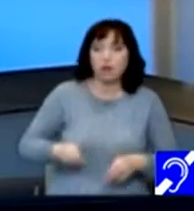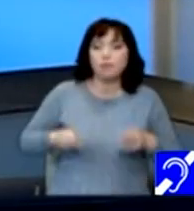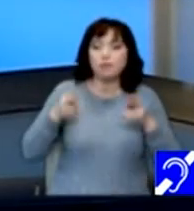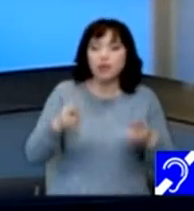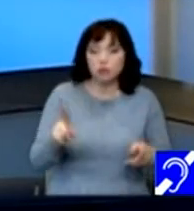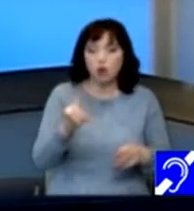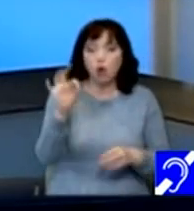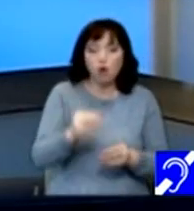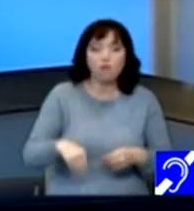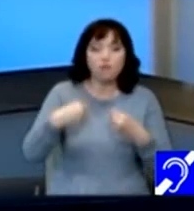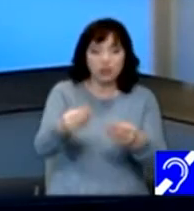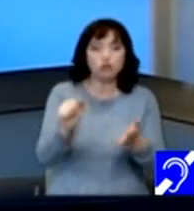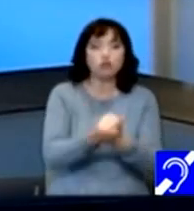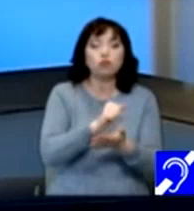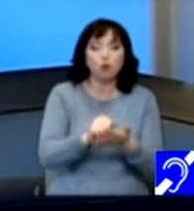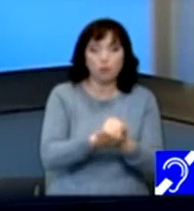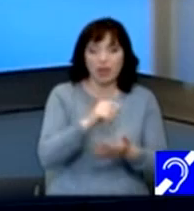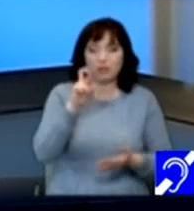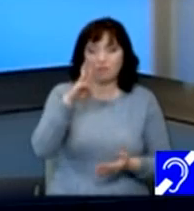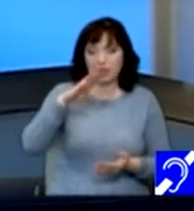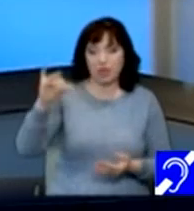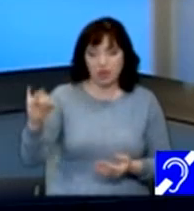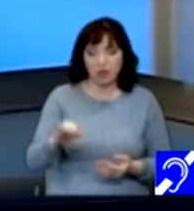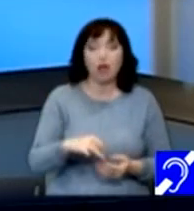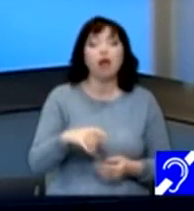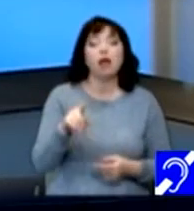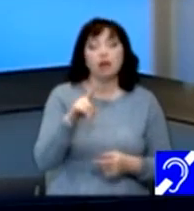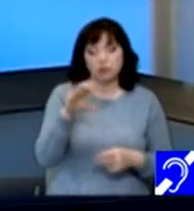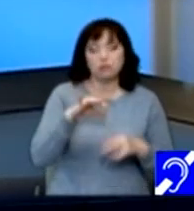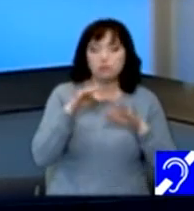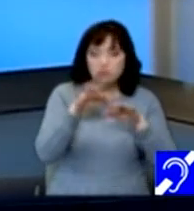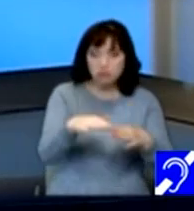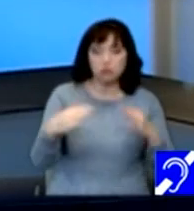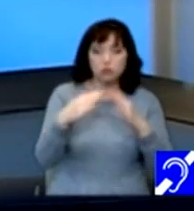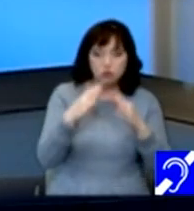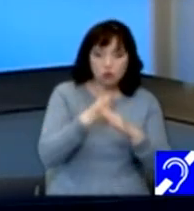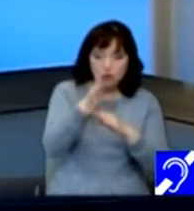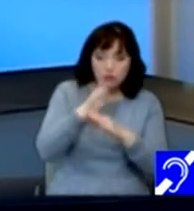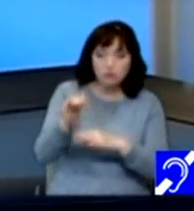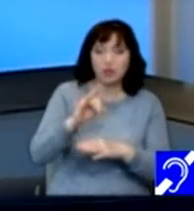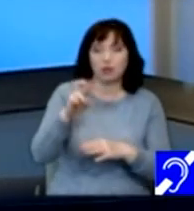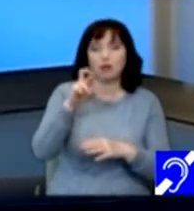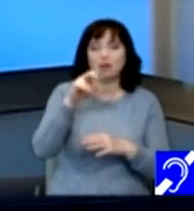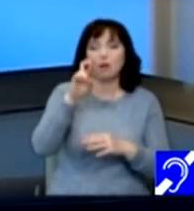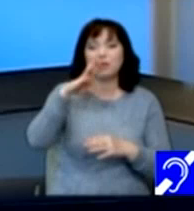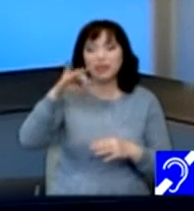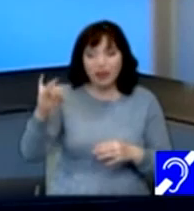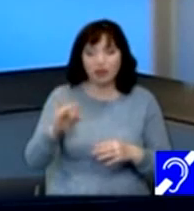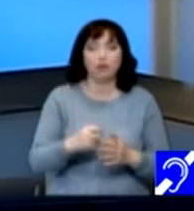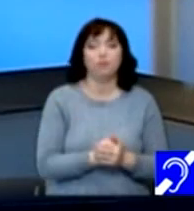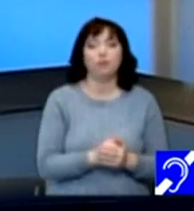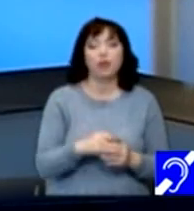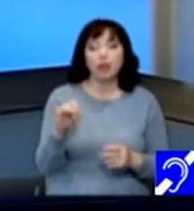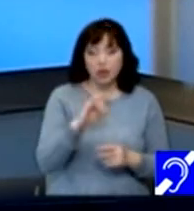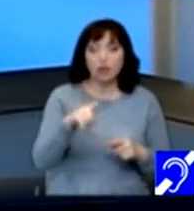pentru eliberarea actelor cadastrale. Procurorii anticorupție au făcut percheziții la Agenția Servicii Publice, dar și la domiciliile